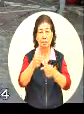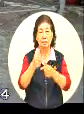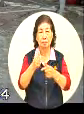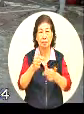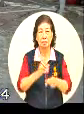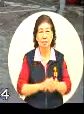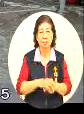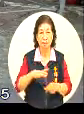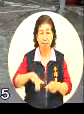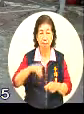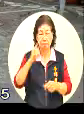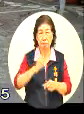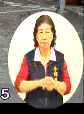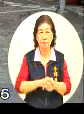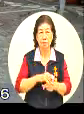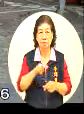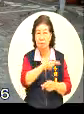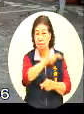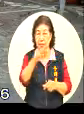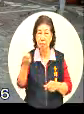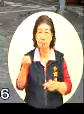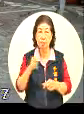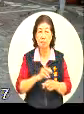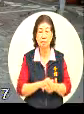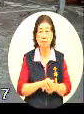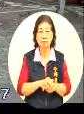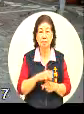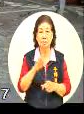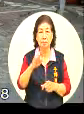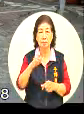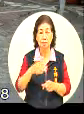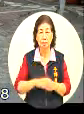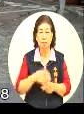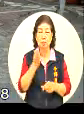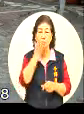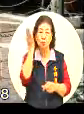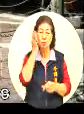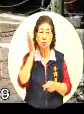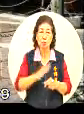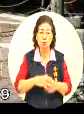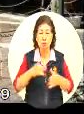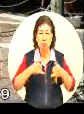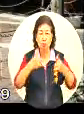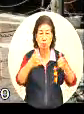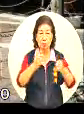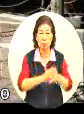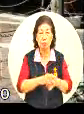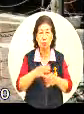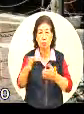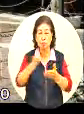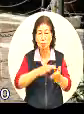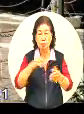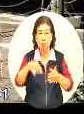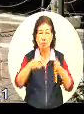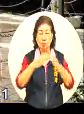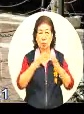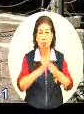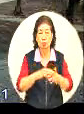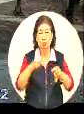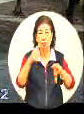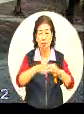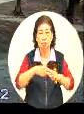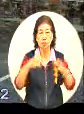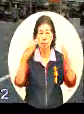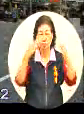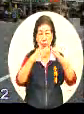然后当初他也是看前面一个通畅一概被家的厝了这个是在本馆路300多号